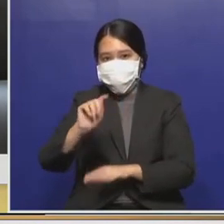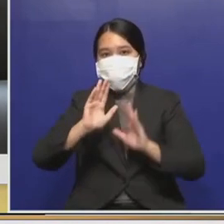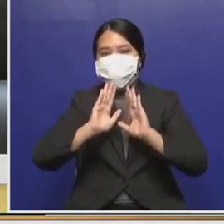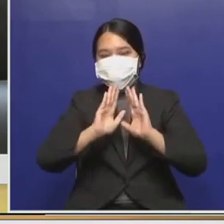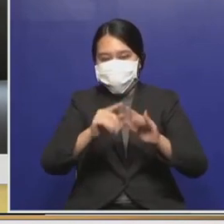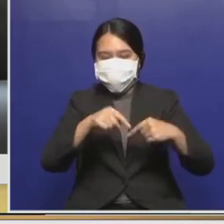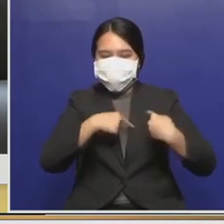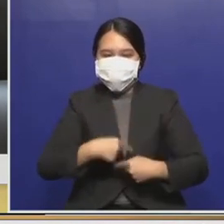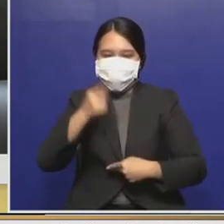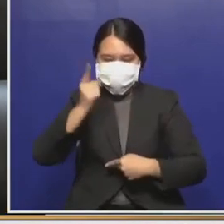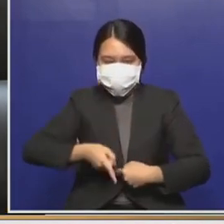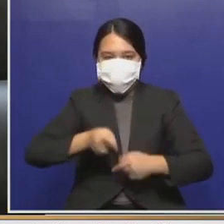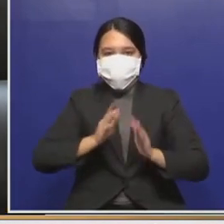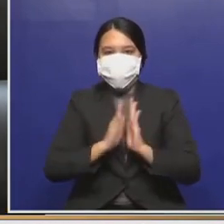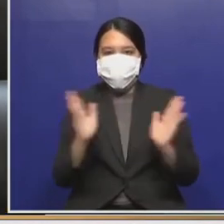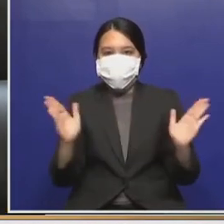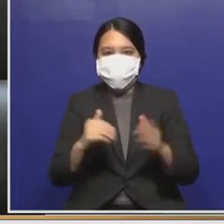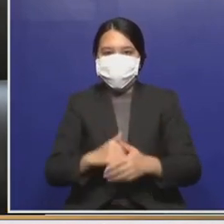ขบคุครับ